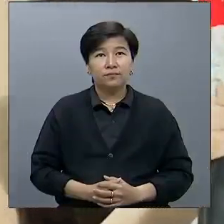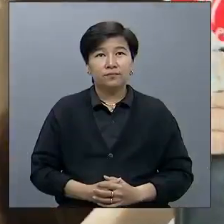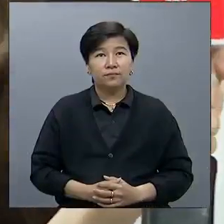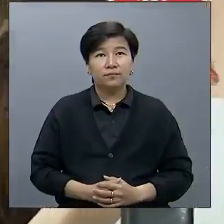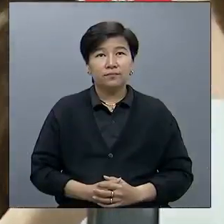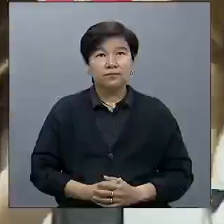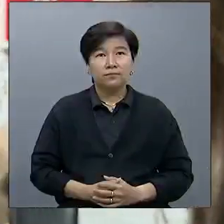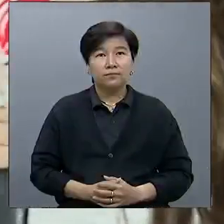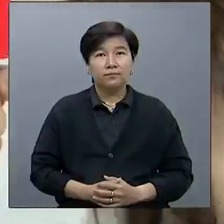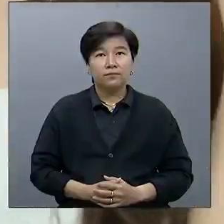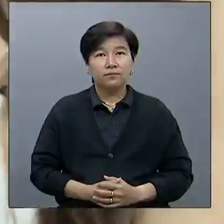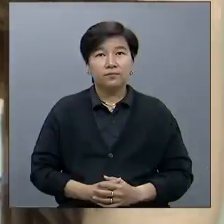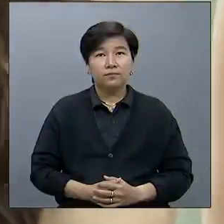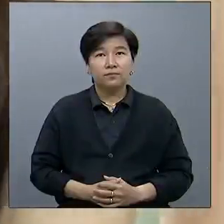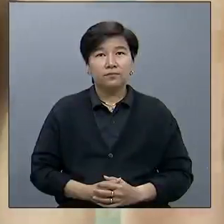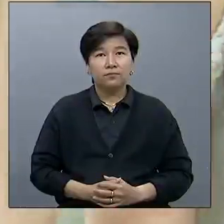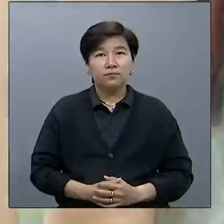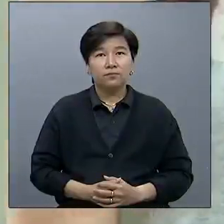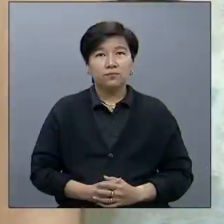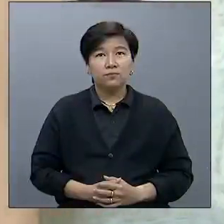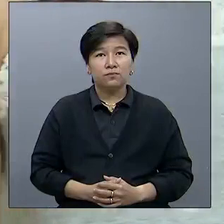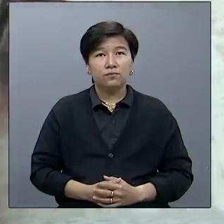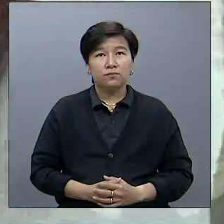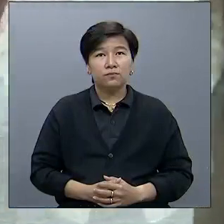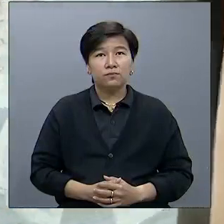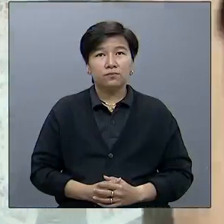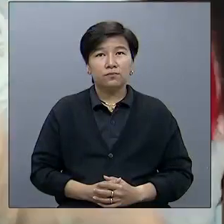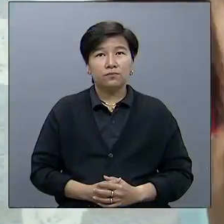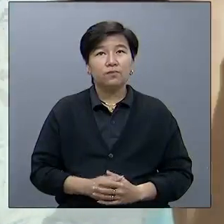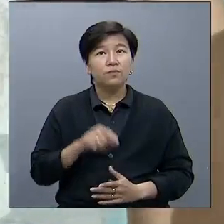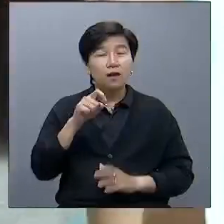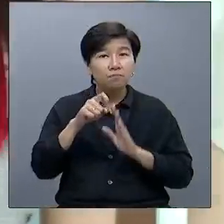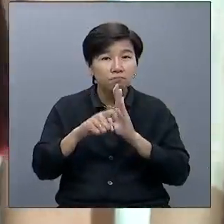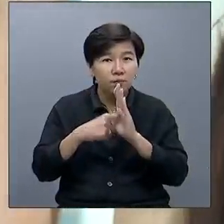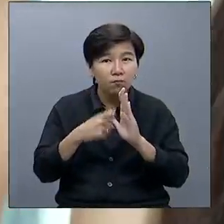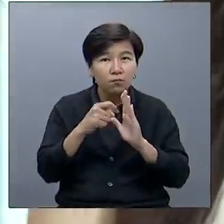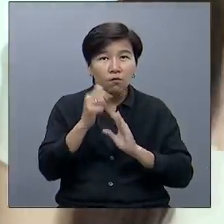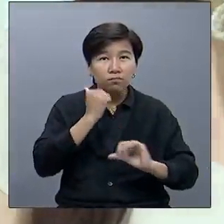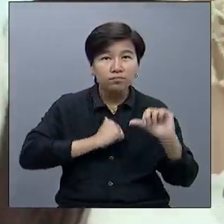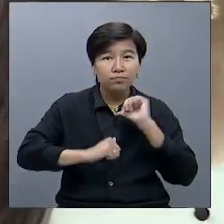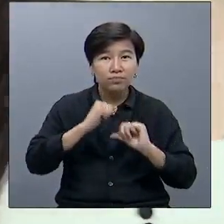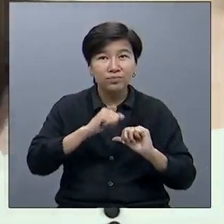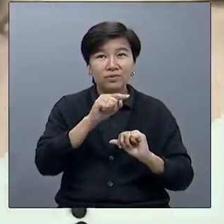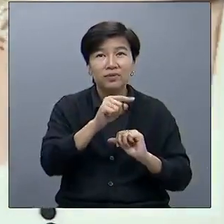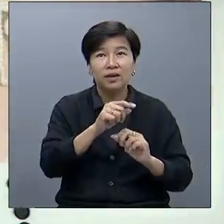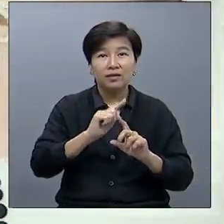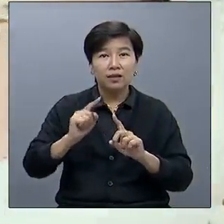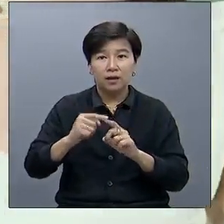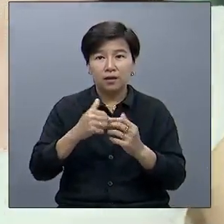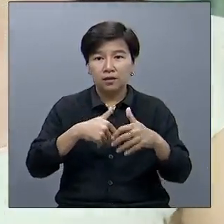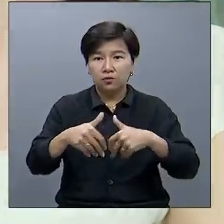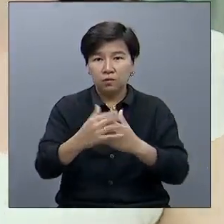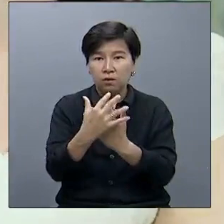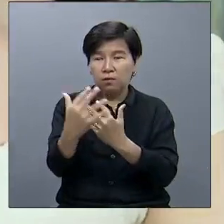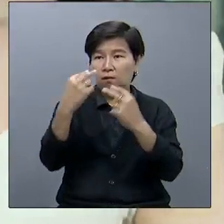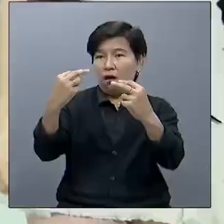anymore I don't wanna miss you anymore. เพราะว่าทุกสเตจและทุกการแสดงค่ะคือโอกาสให้แฟนเพลงได้ทำความรู้จัก